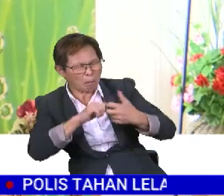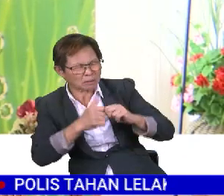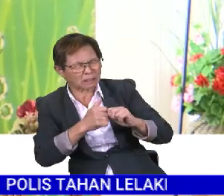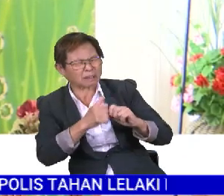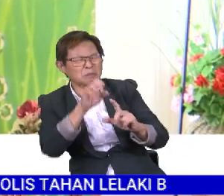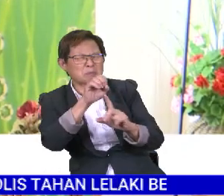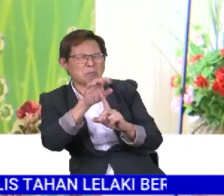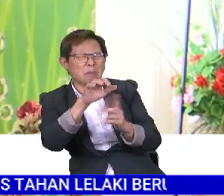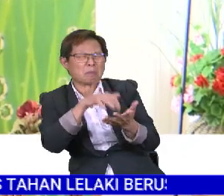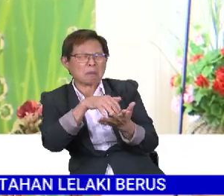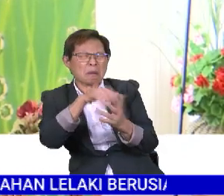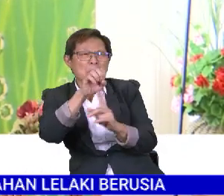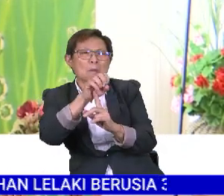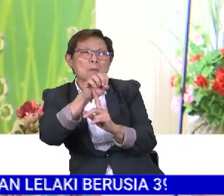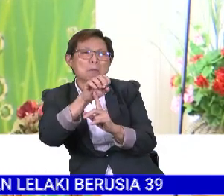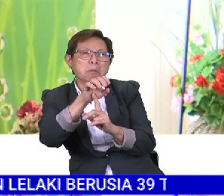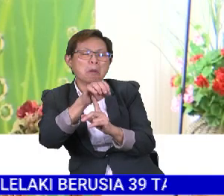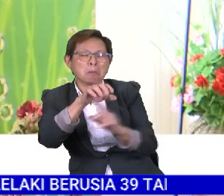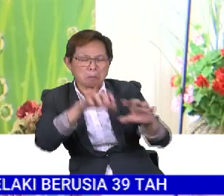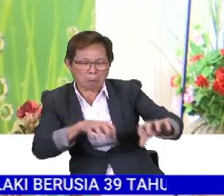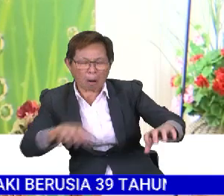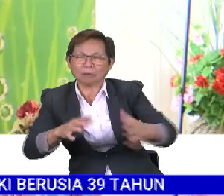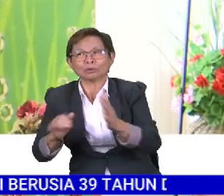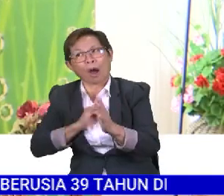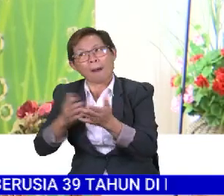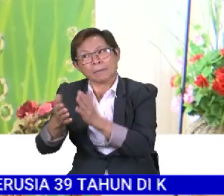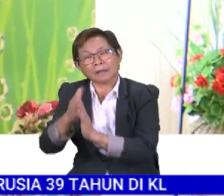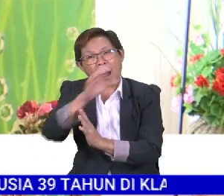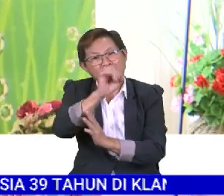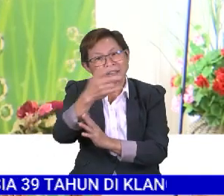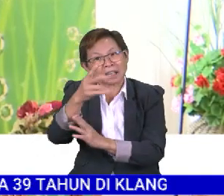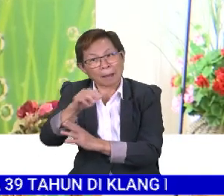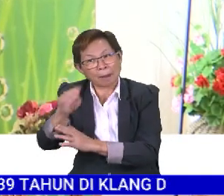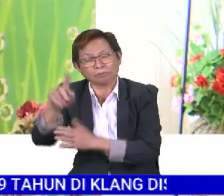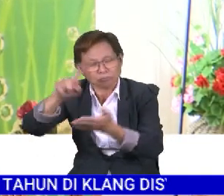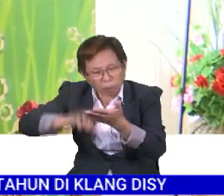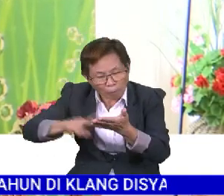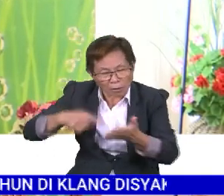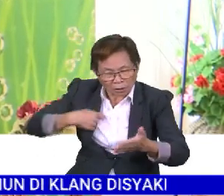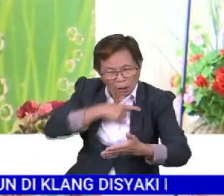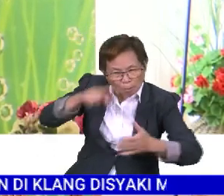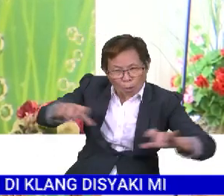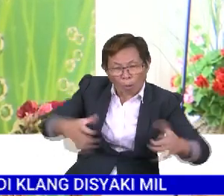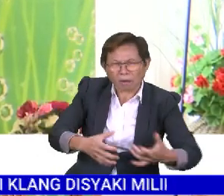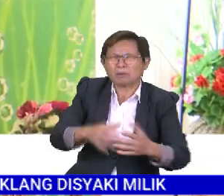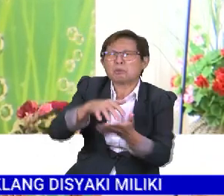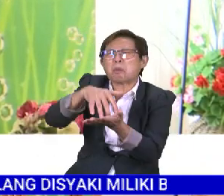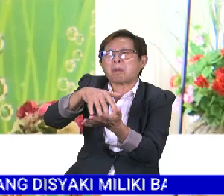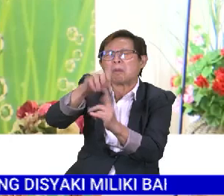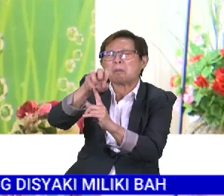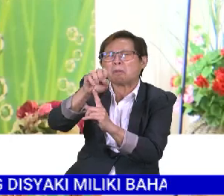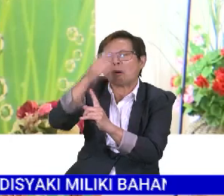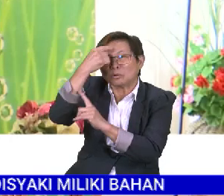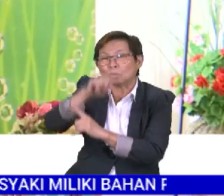ya di beberapa kawasan yang saya minta phscmm tolong teliti apakah yang perlu kita lakukan untuk